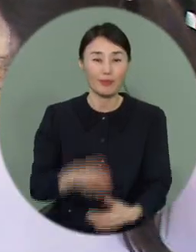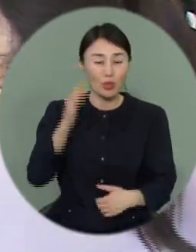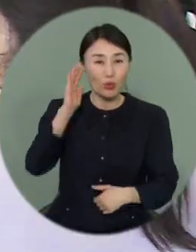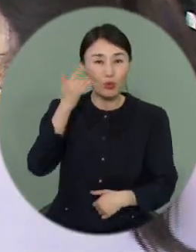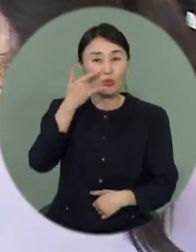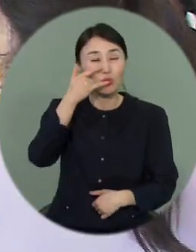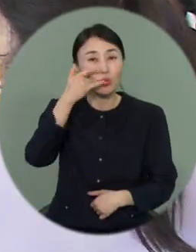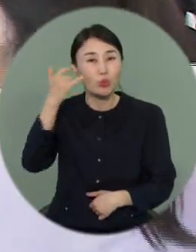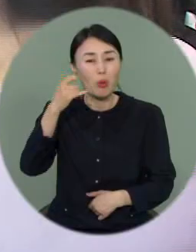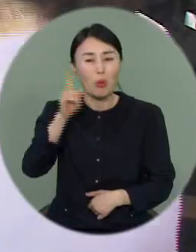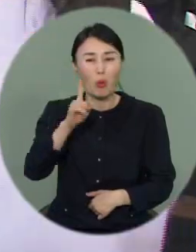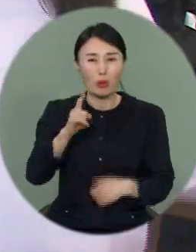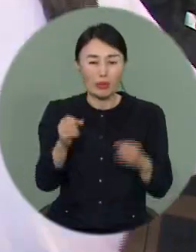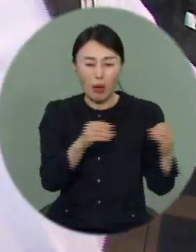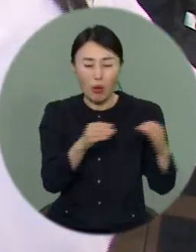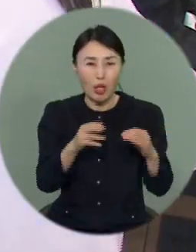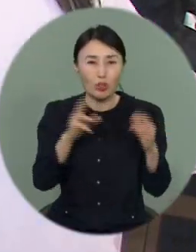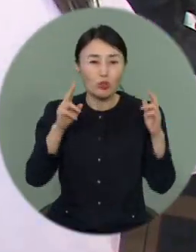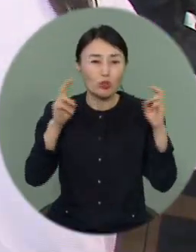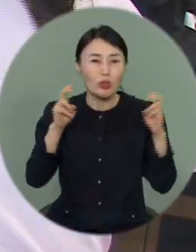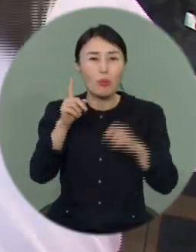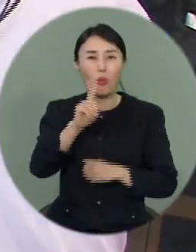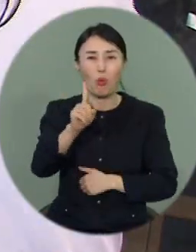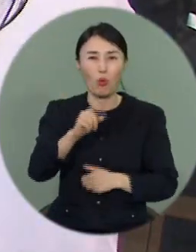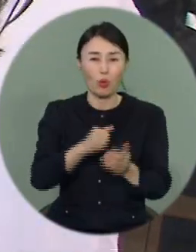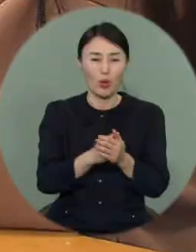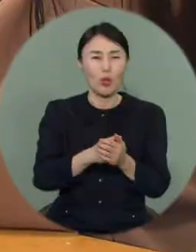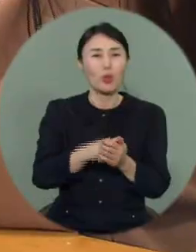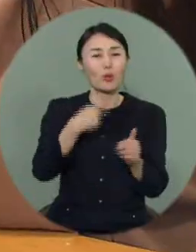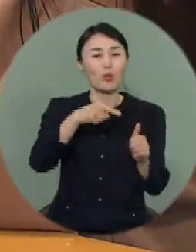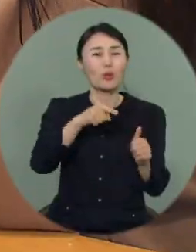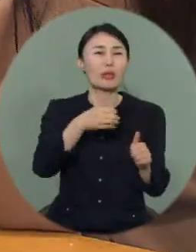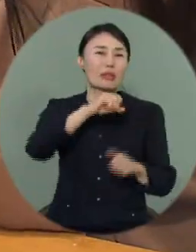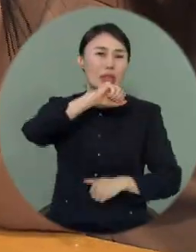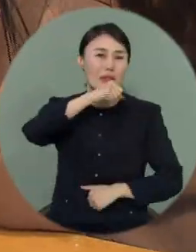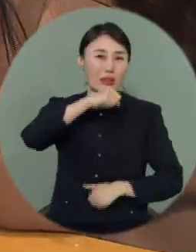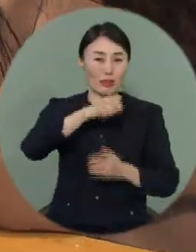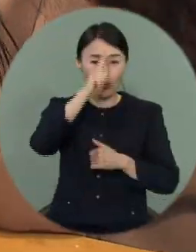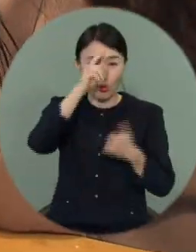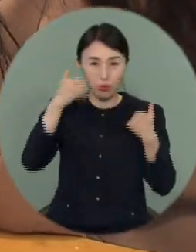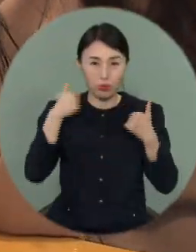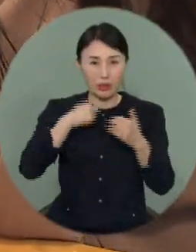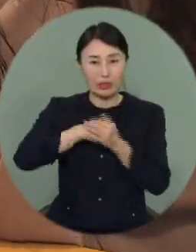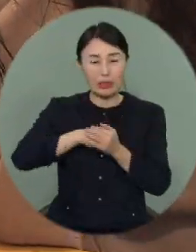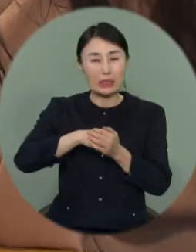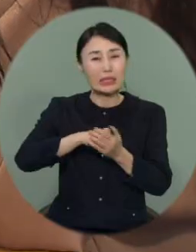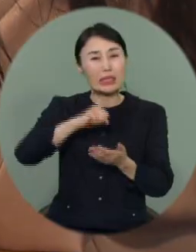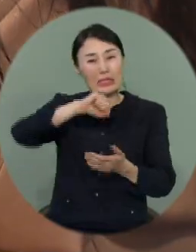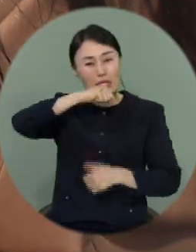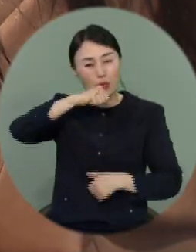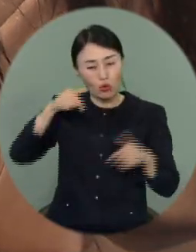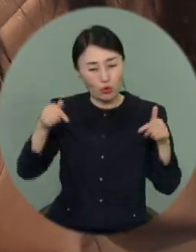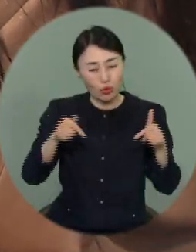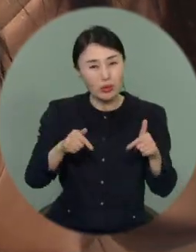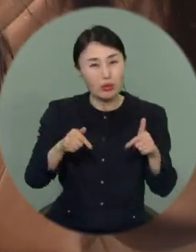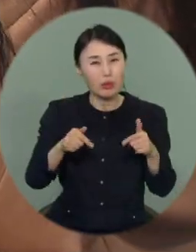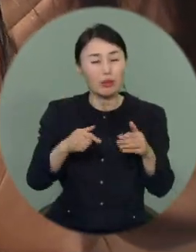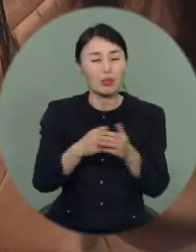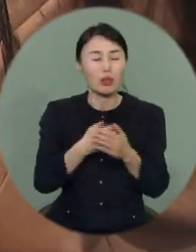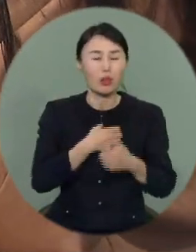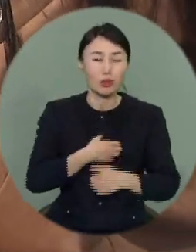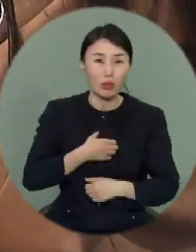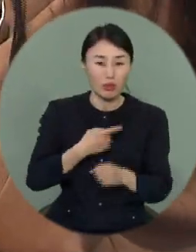요즘 학부모 사이의 화제는 단연 교육 예산. 정부의 세수 부족으로 줄어든 예산이 내년엔 더 줄어들 수 있다는